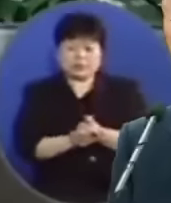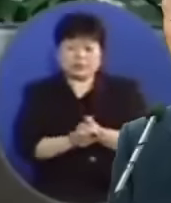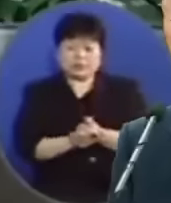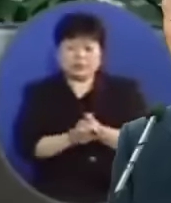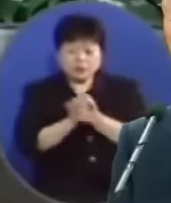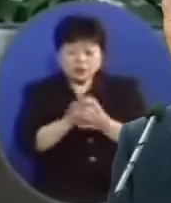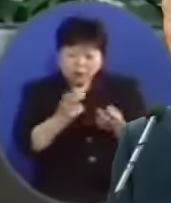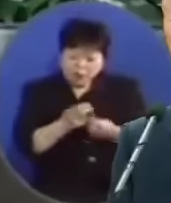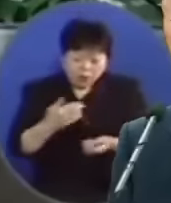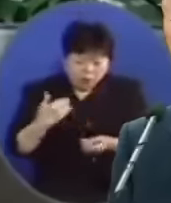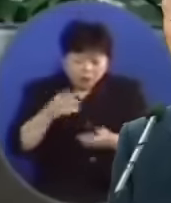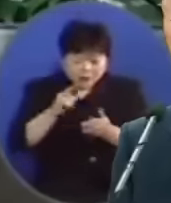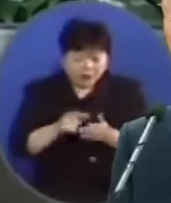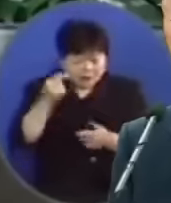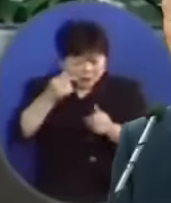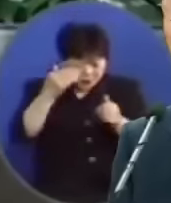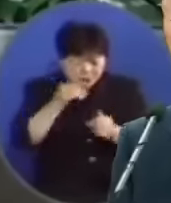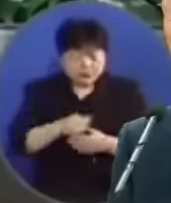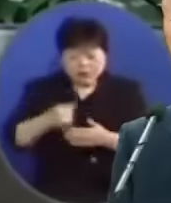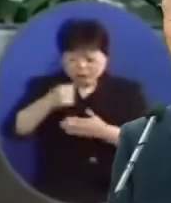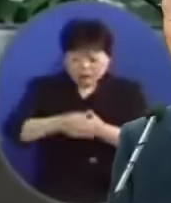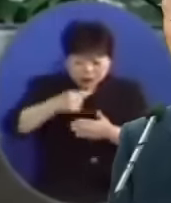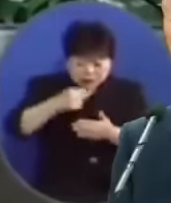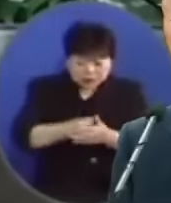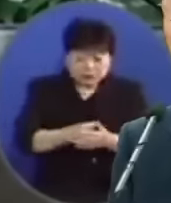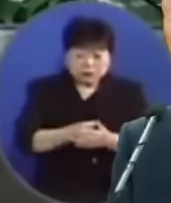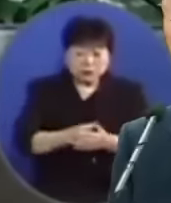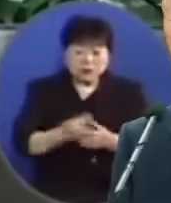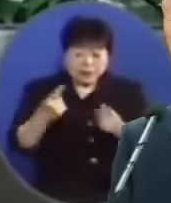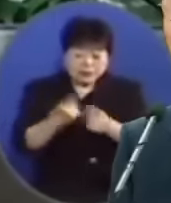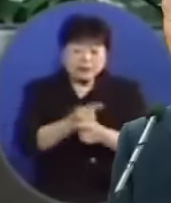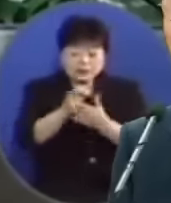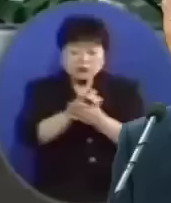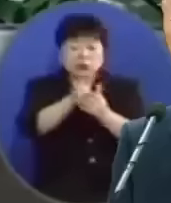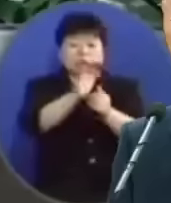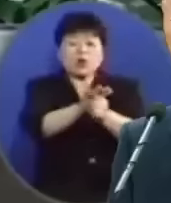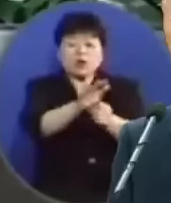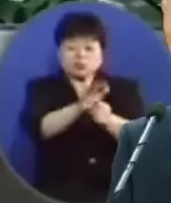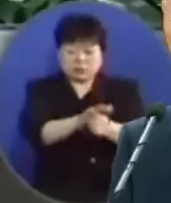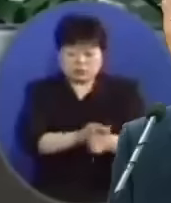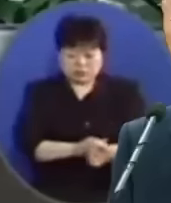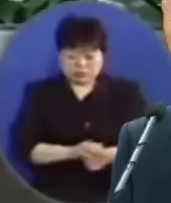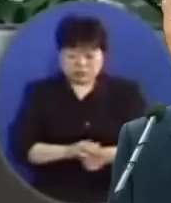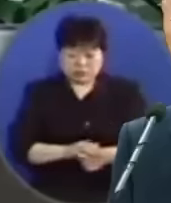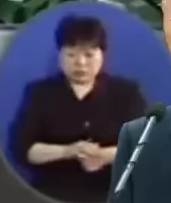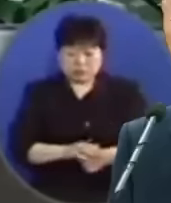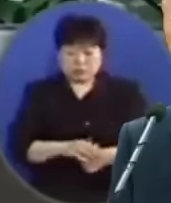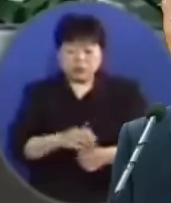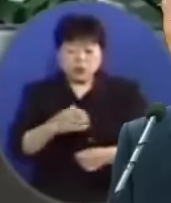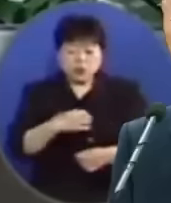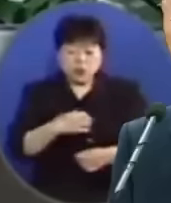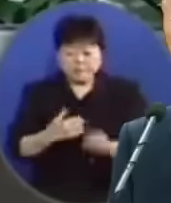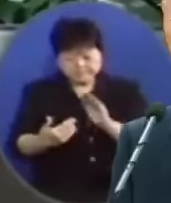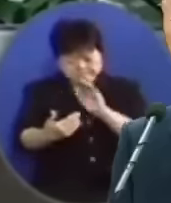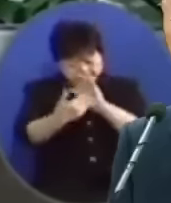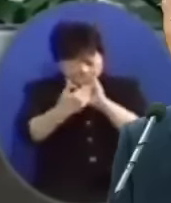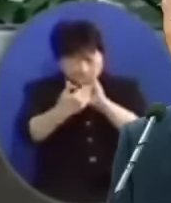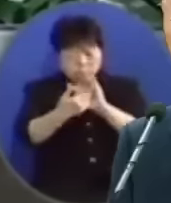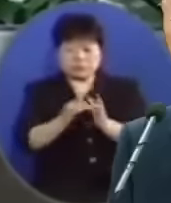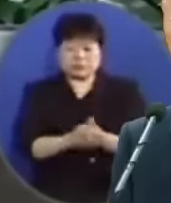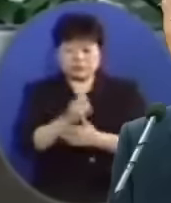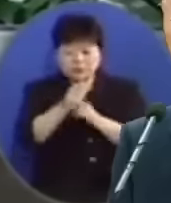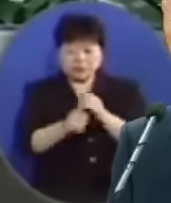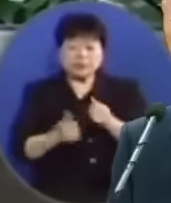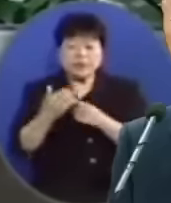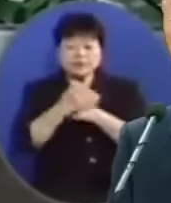마땅히 기도할 바를 알지 못하나 성령이 말할 수 없는 탄식으로 우리에게 기도해 주셔서 미연의 모든 재난을 막아주시고